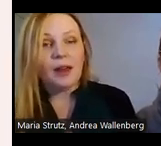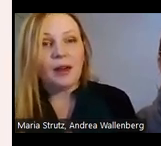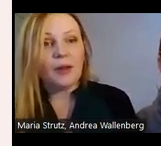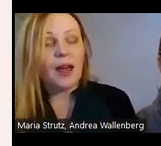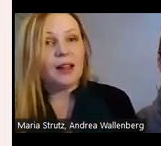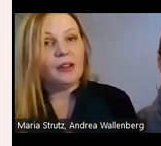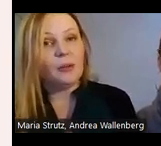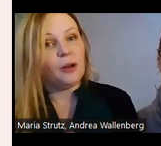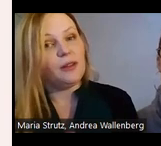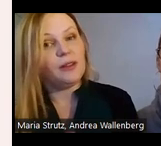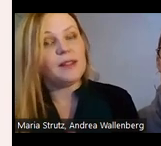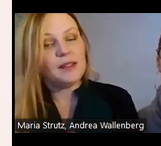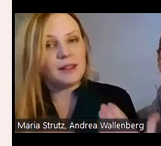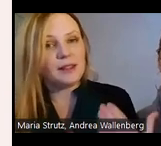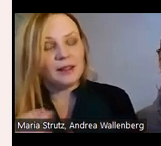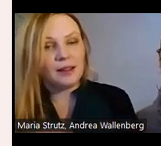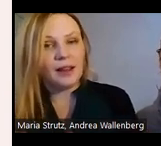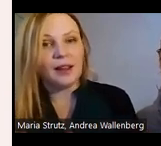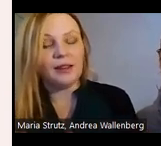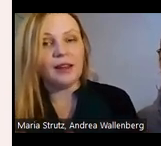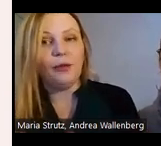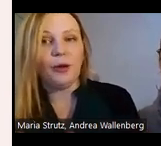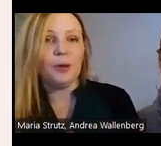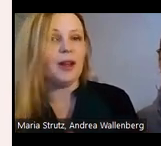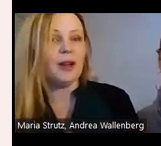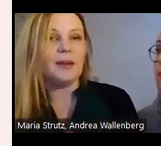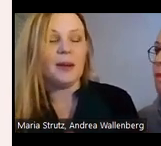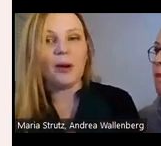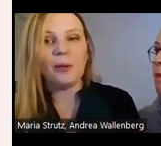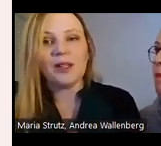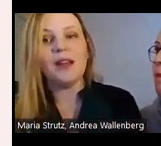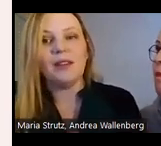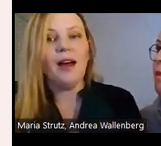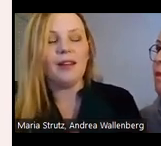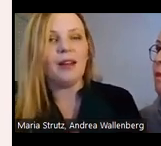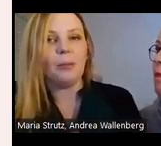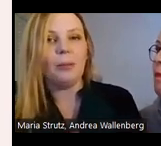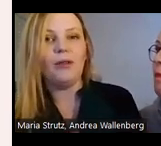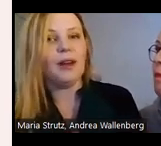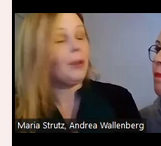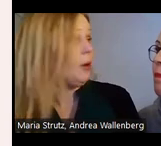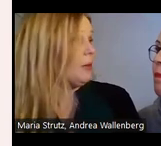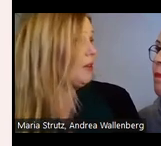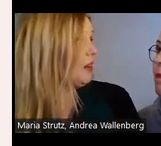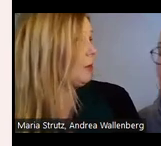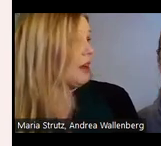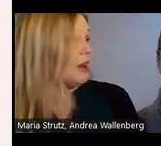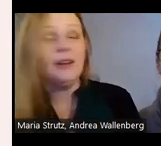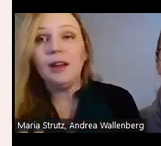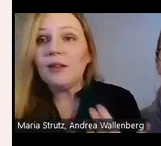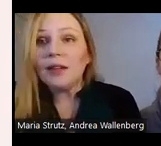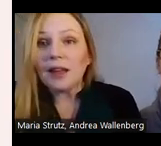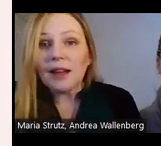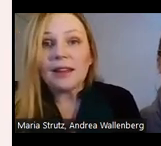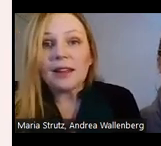Mm. Och det här leder ju barnet till sist till funktionen lite med att kommunicera. Att aha, jag kan påverka min omgivning och jag